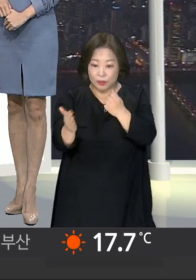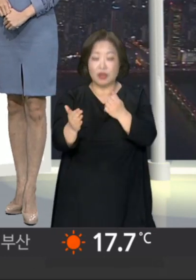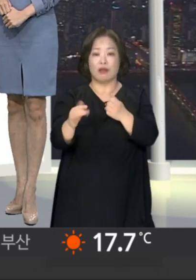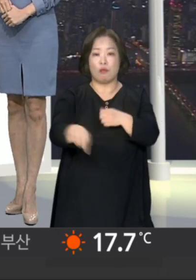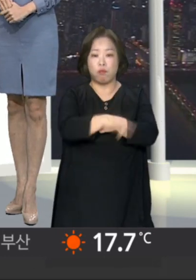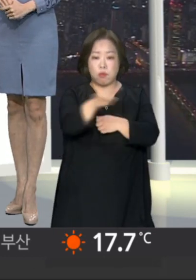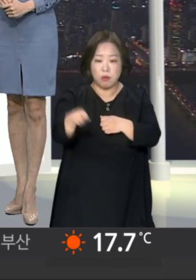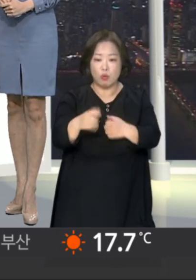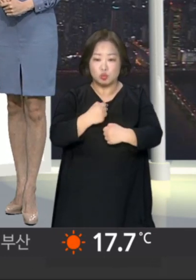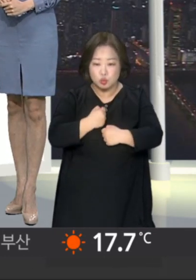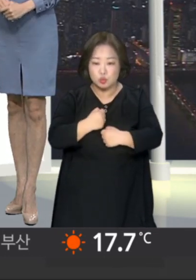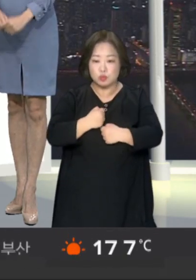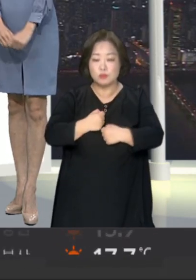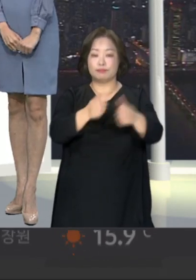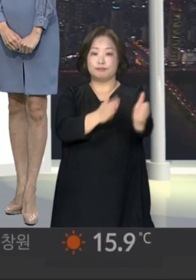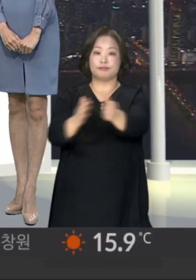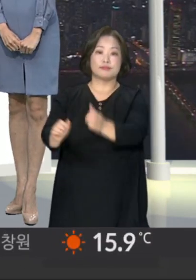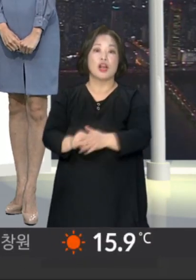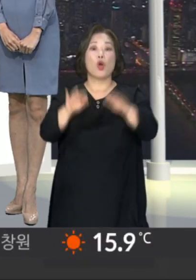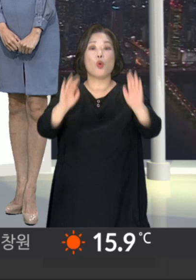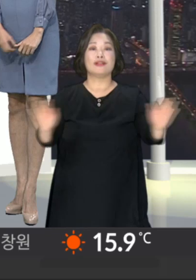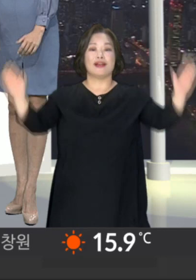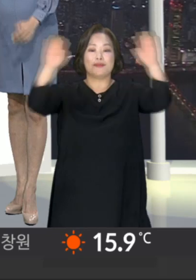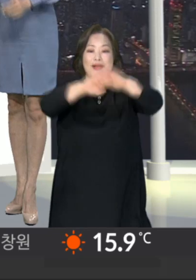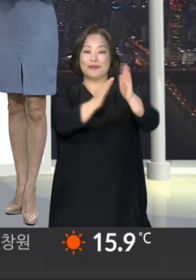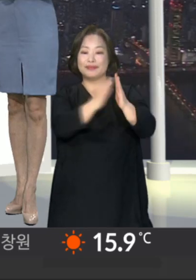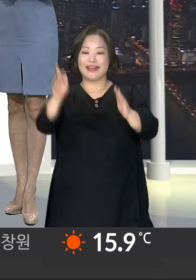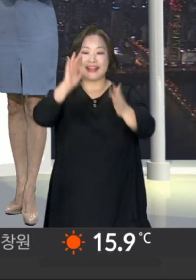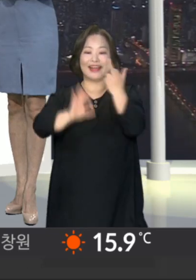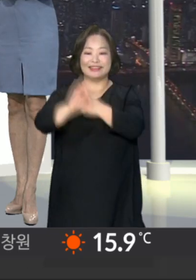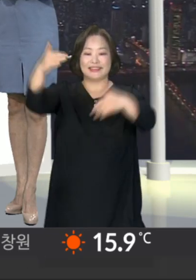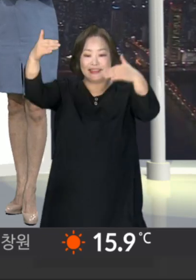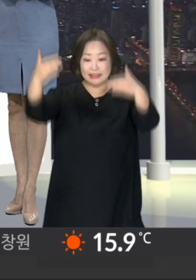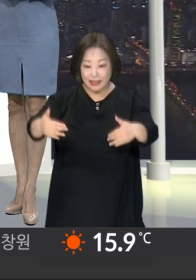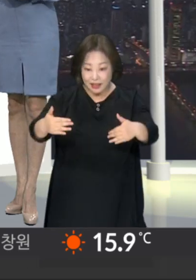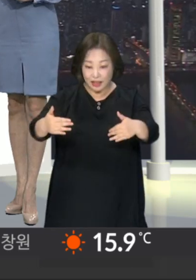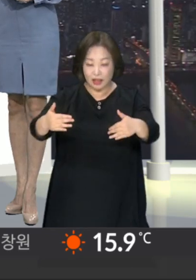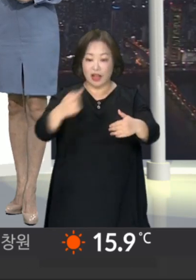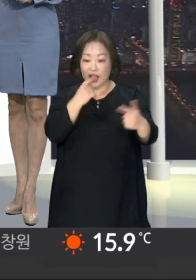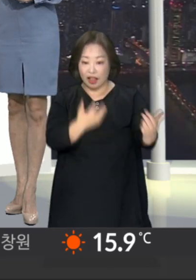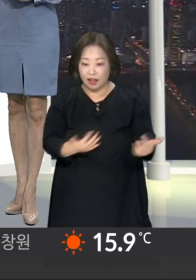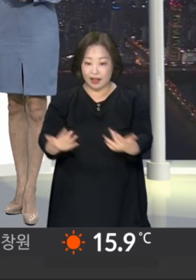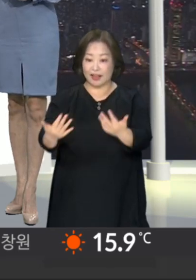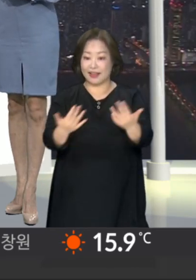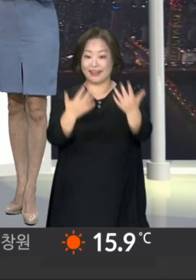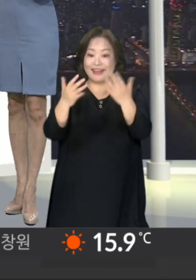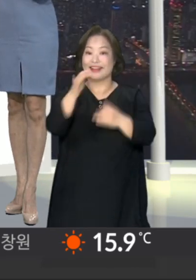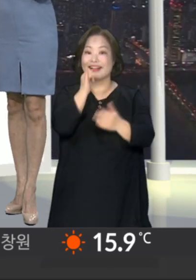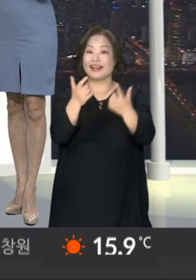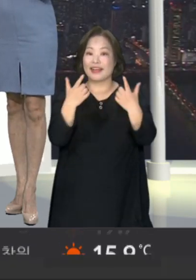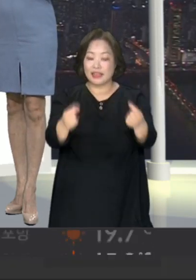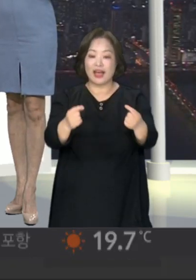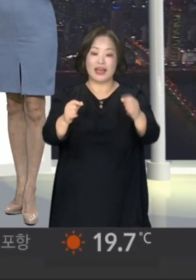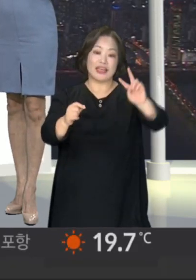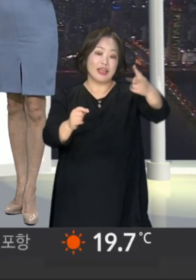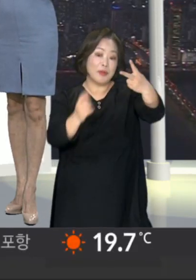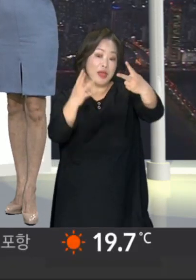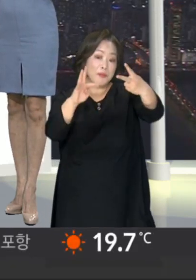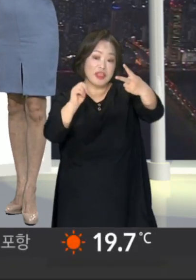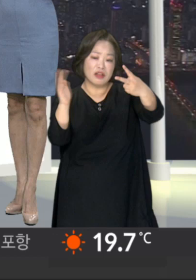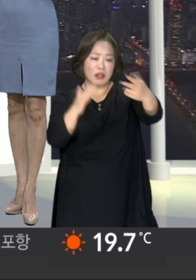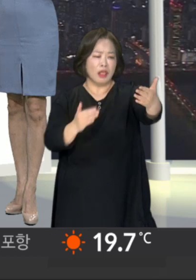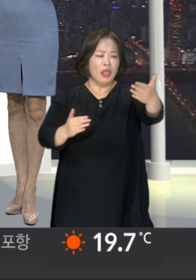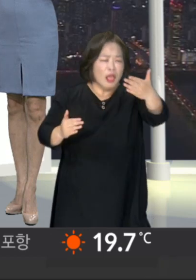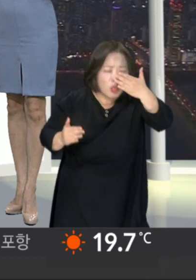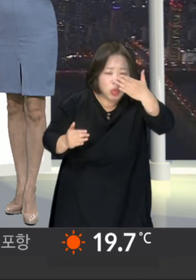예방에 힘써주시기 바랍니다. 오늘 밤부터 내일 오전 사이 내륙 지역은 안개가 짙게 끼겠습니다. 200m 앞을